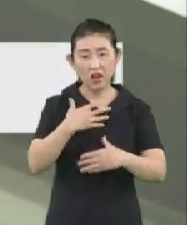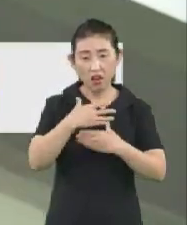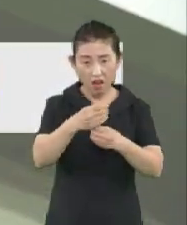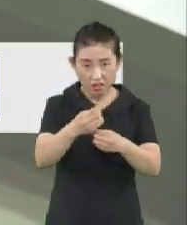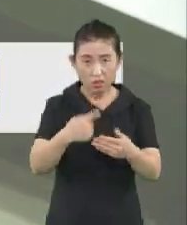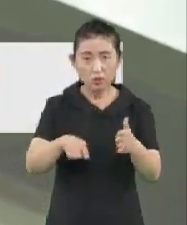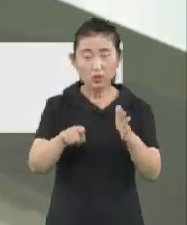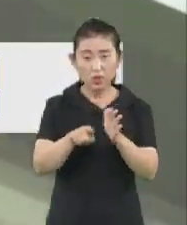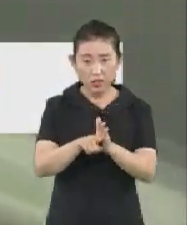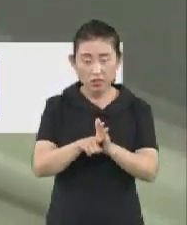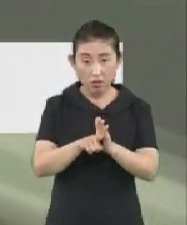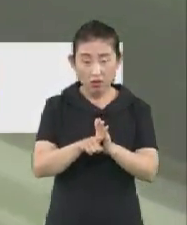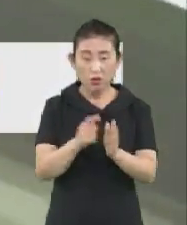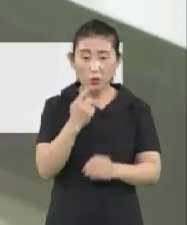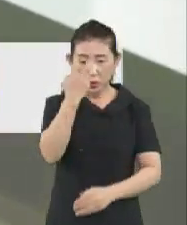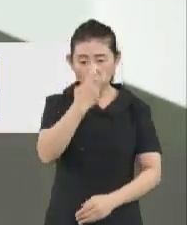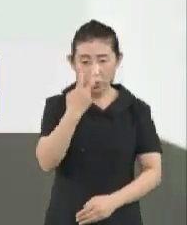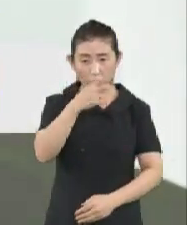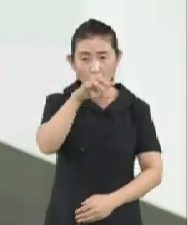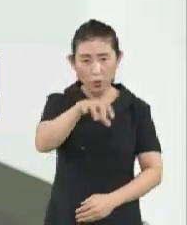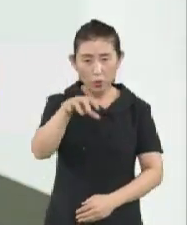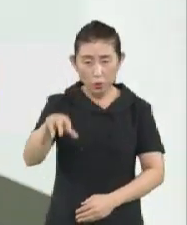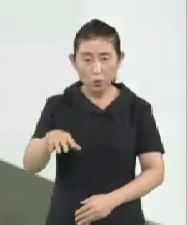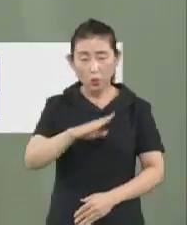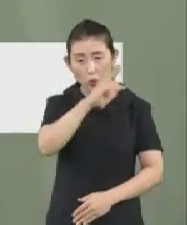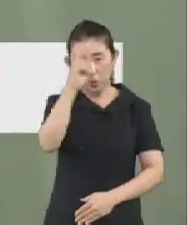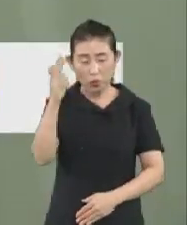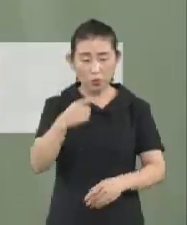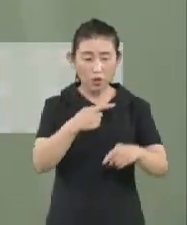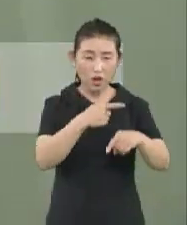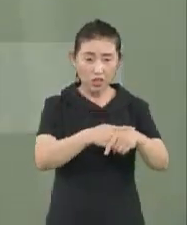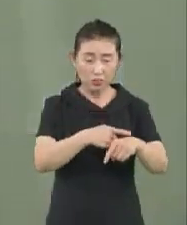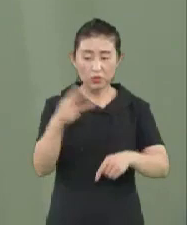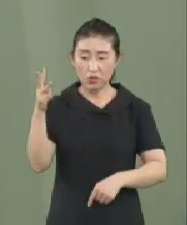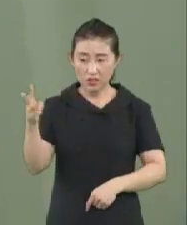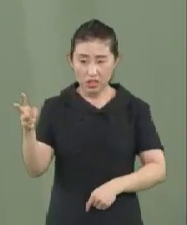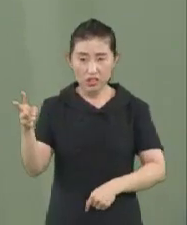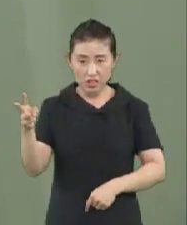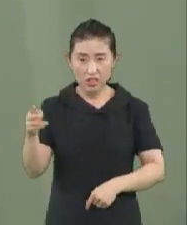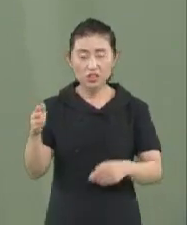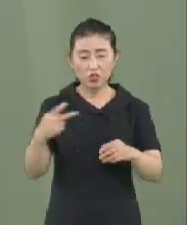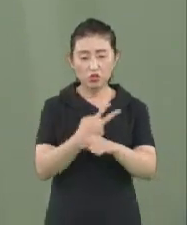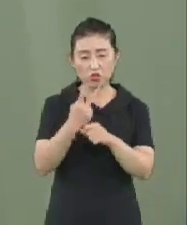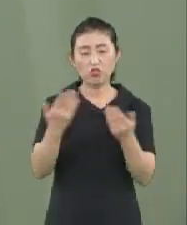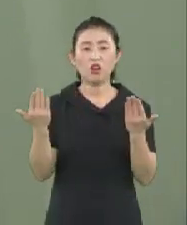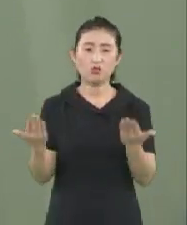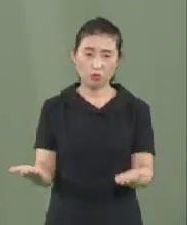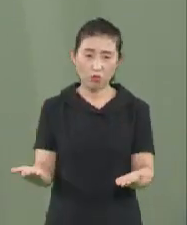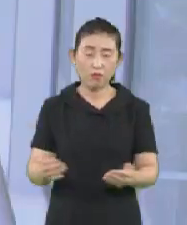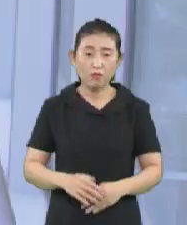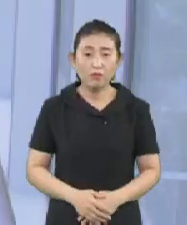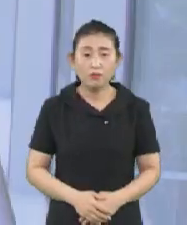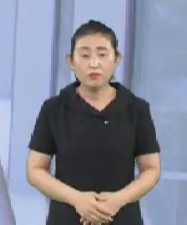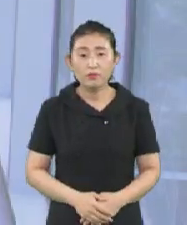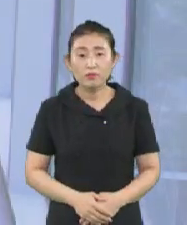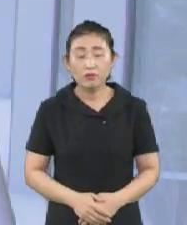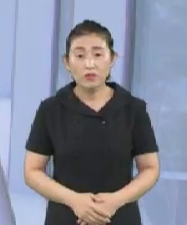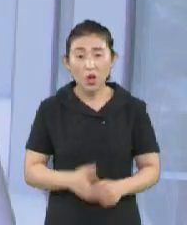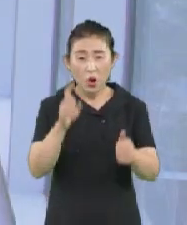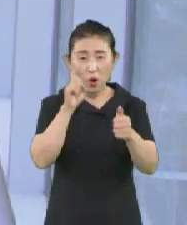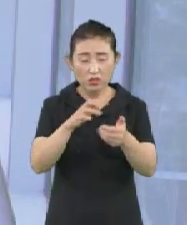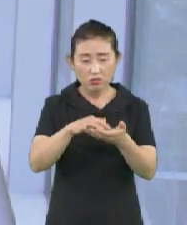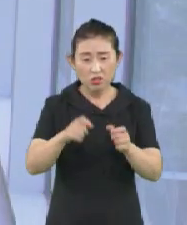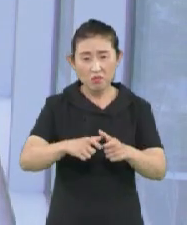모든 임시선별검사소에서는 오후 1시부터 3시까지 검사를 중단하고 휴식 시간을 갖게 됩니다.